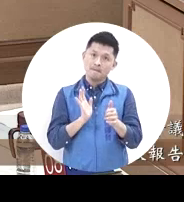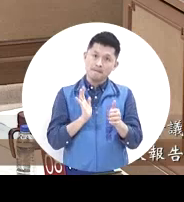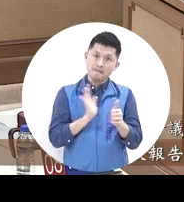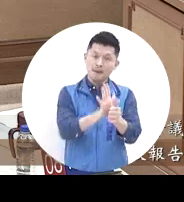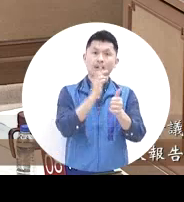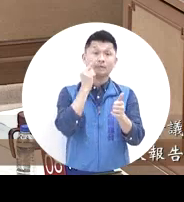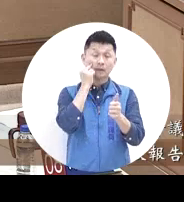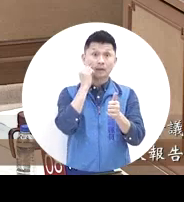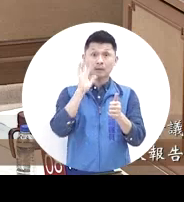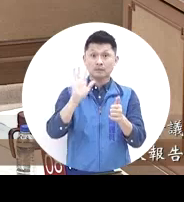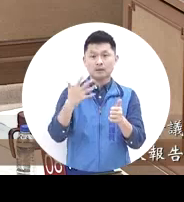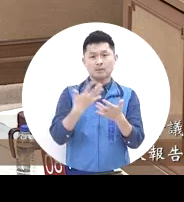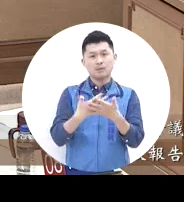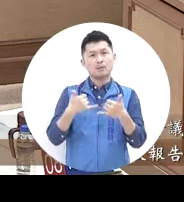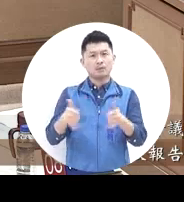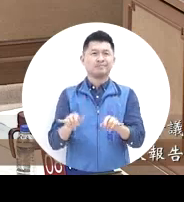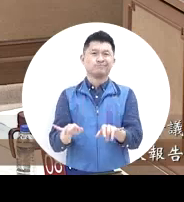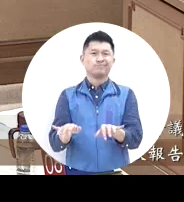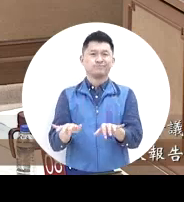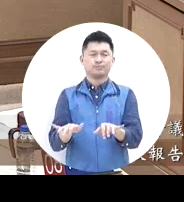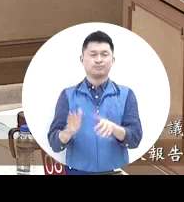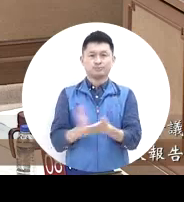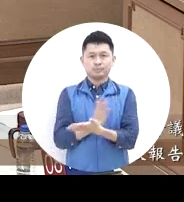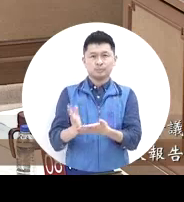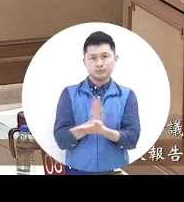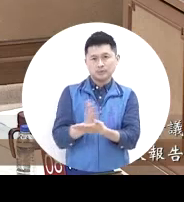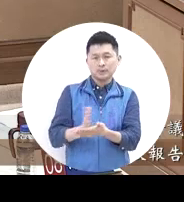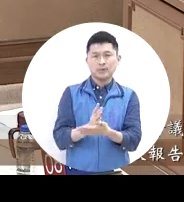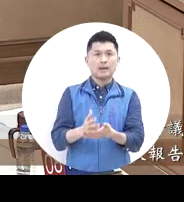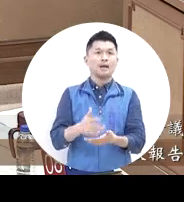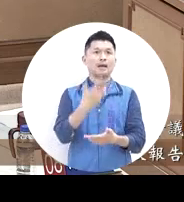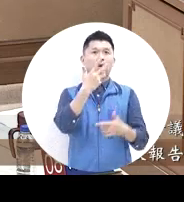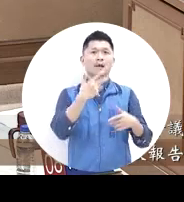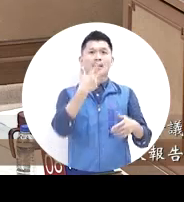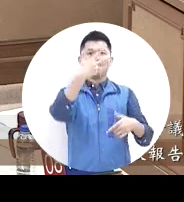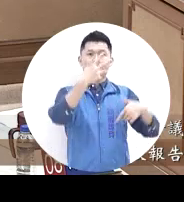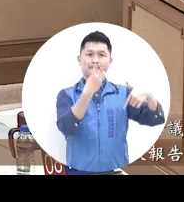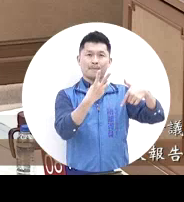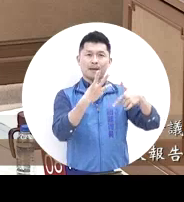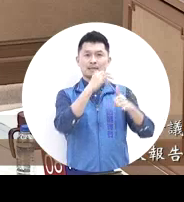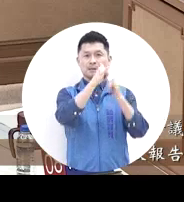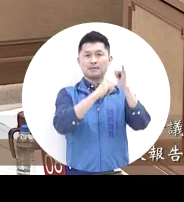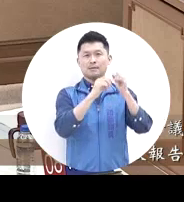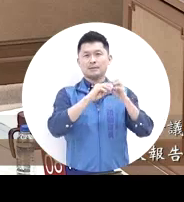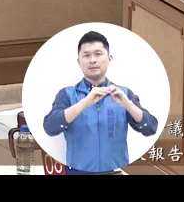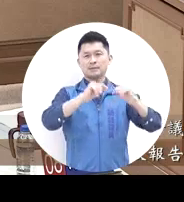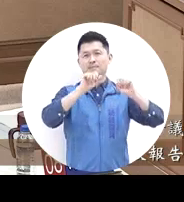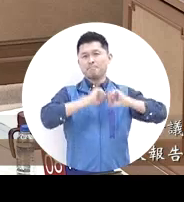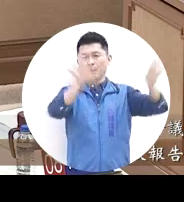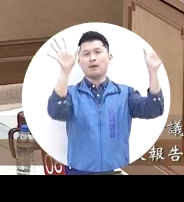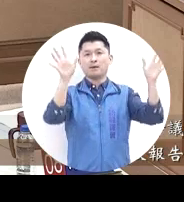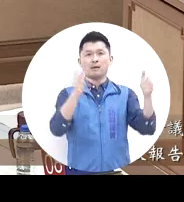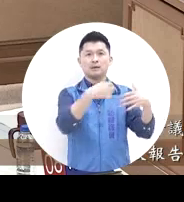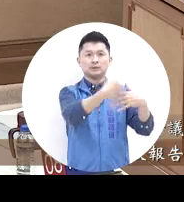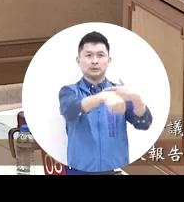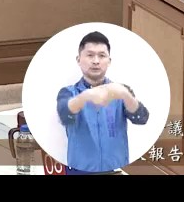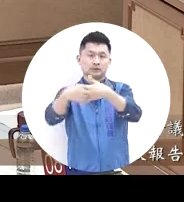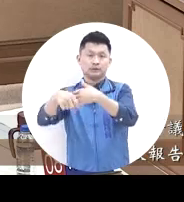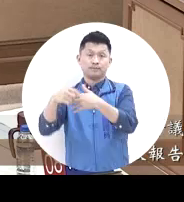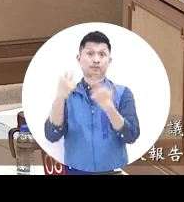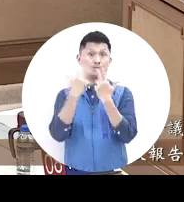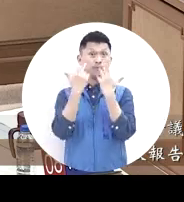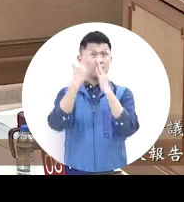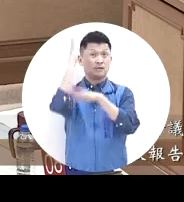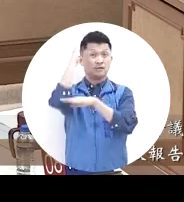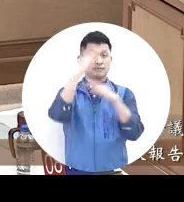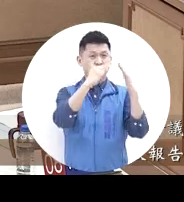络里面竟然有看到说，说我们这个八仙晨报，你像我们八仙晨报当初，我们新北市政府挨